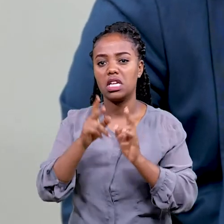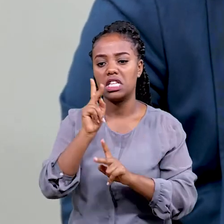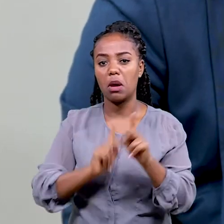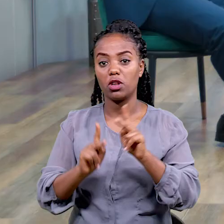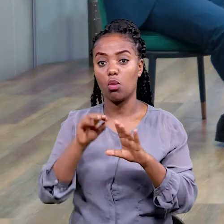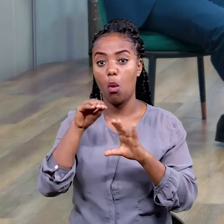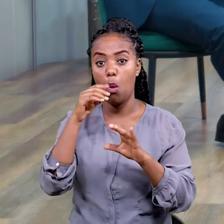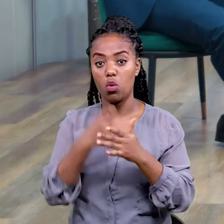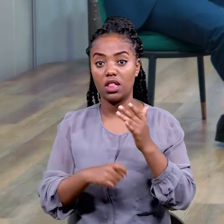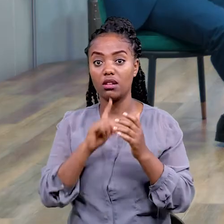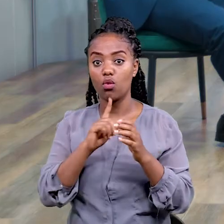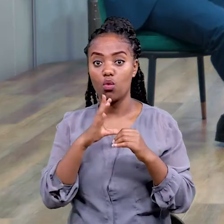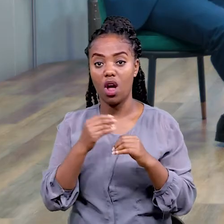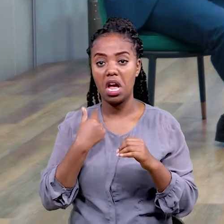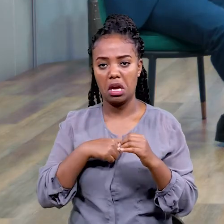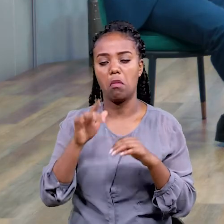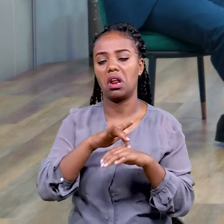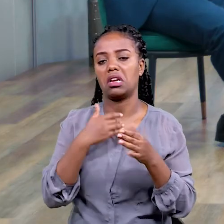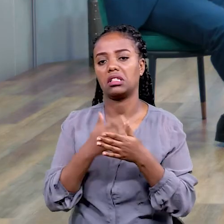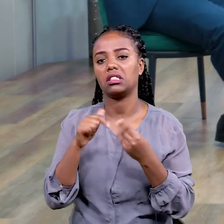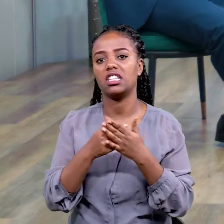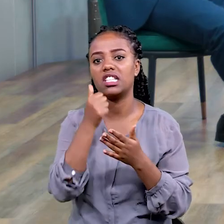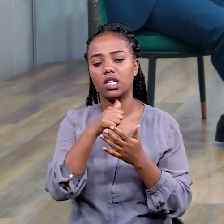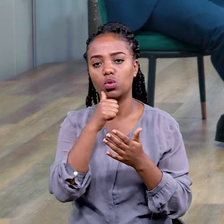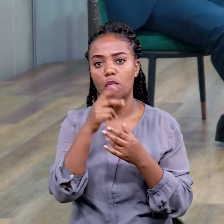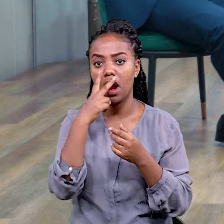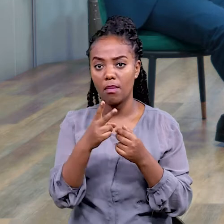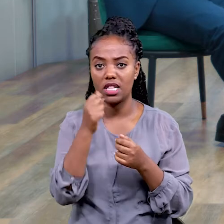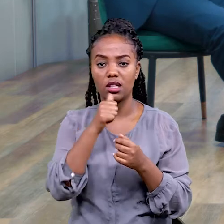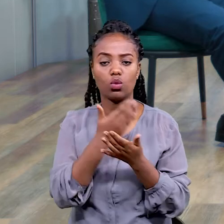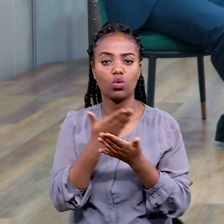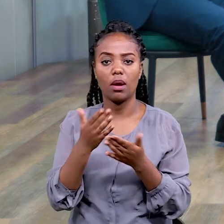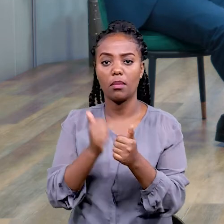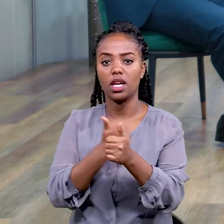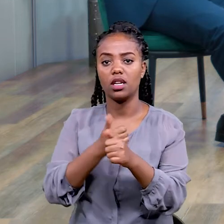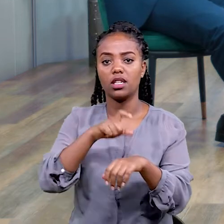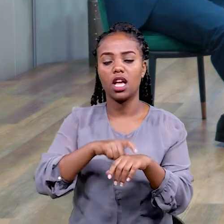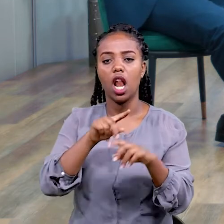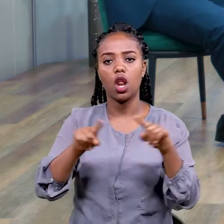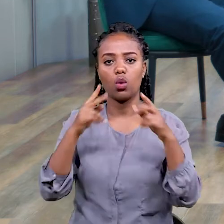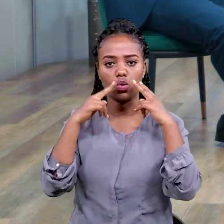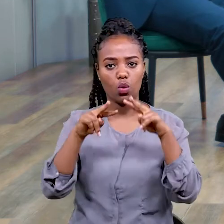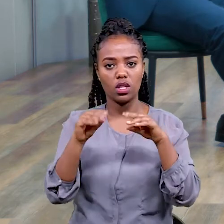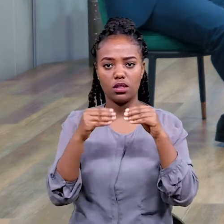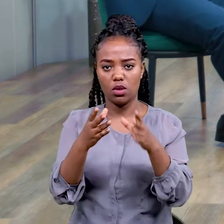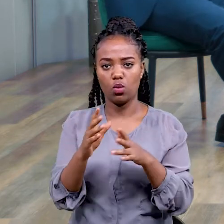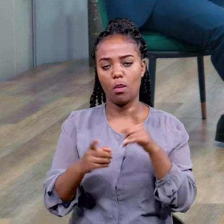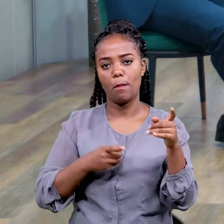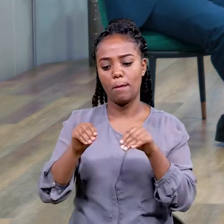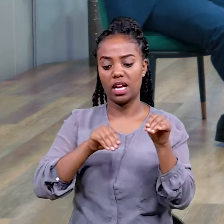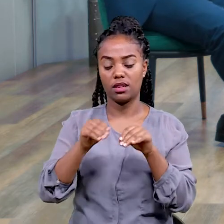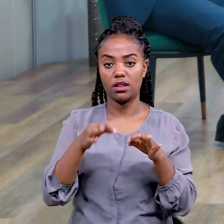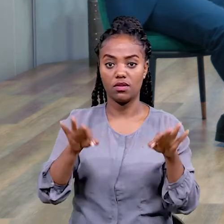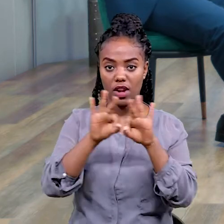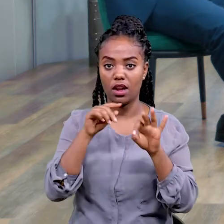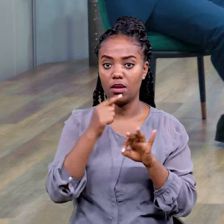ያ ነገር እኛንም ያጠቃልና ሴቶችን በምናይበት የሴቶችን ጉዳይ በሚከታተልበት ጊዜ ልዩ ትኩረት ሰጥቶ መንቀሳቀስ